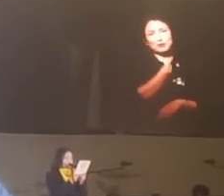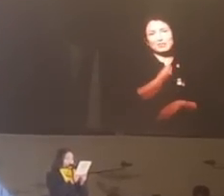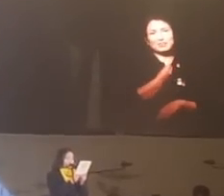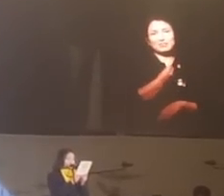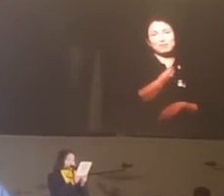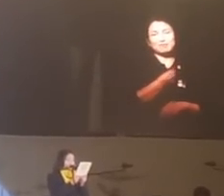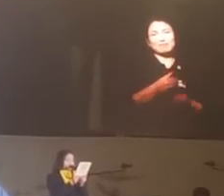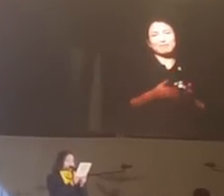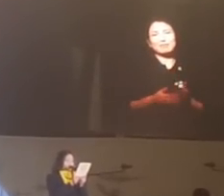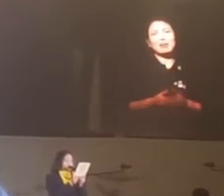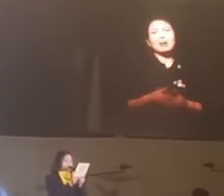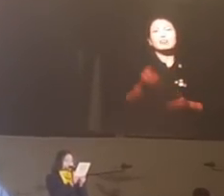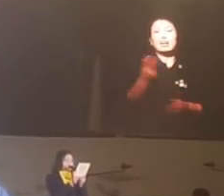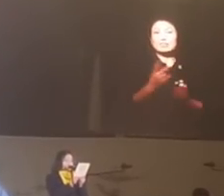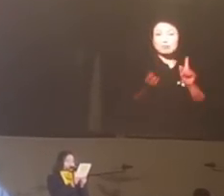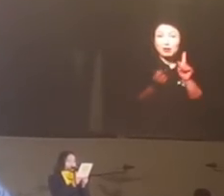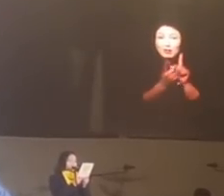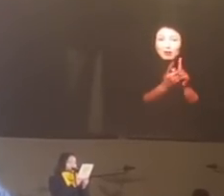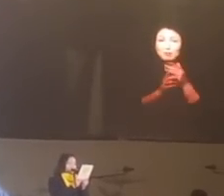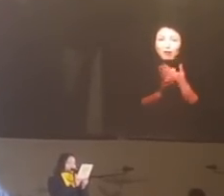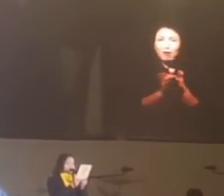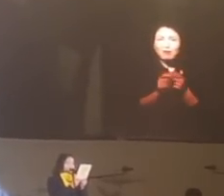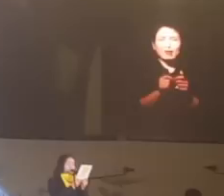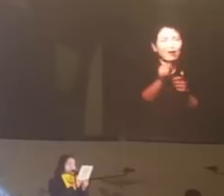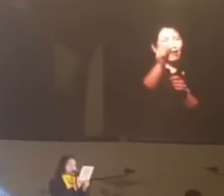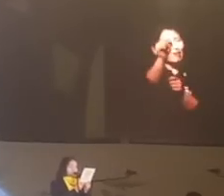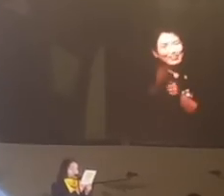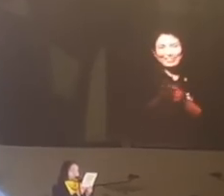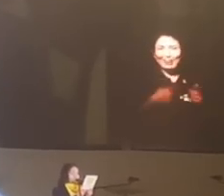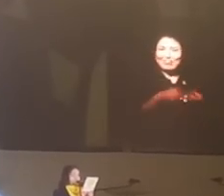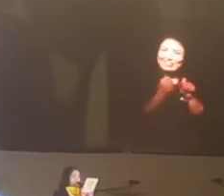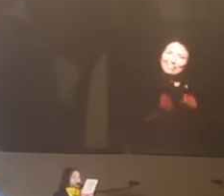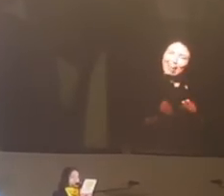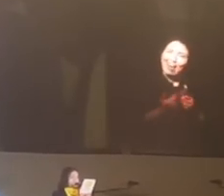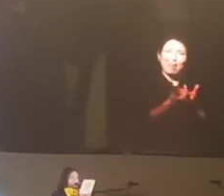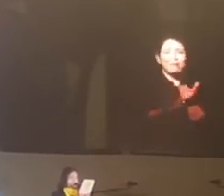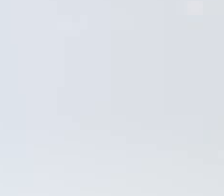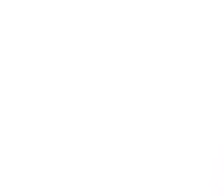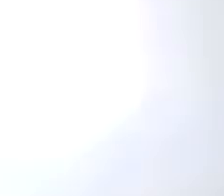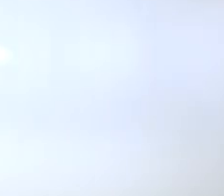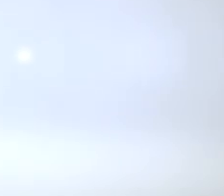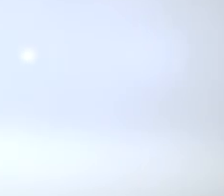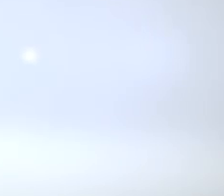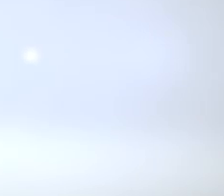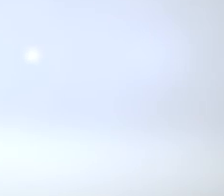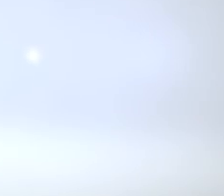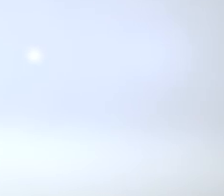우리 다시 만나면 영원히 함께하자. 다시는 헤어지지 말자.